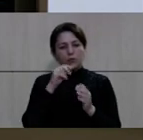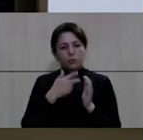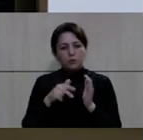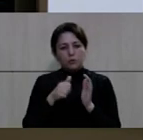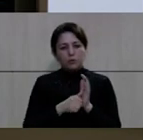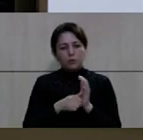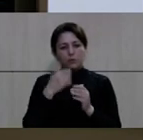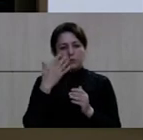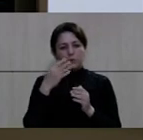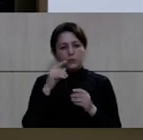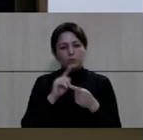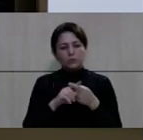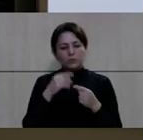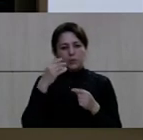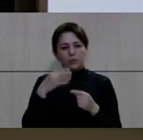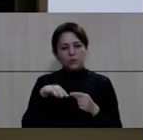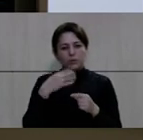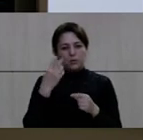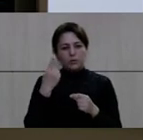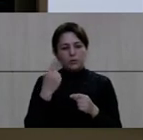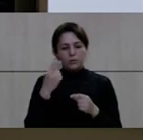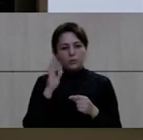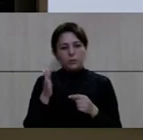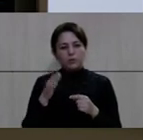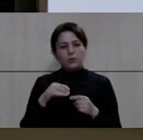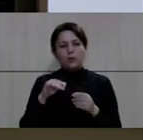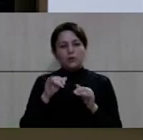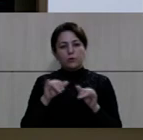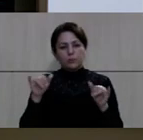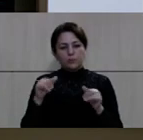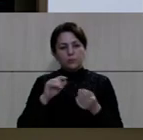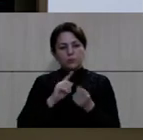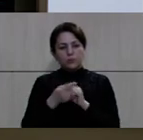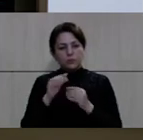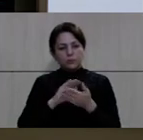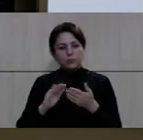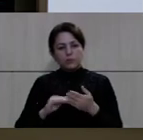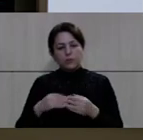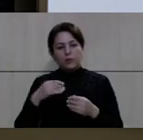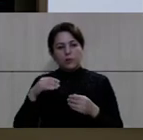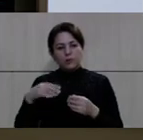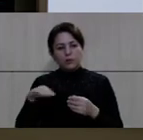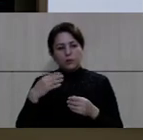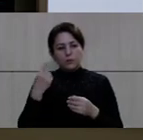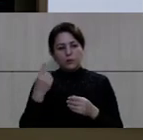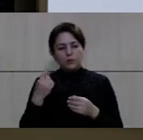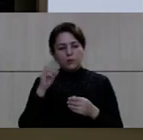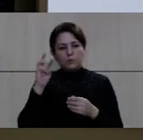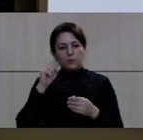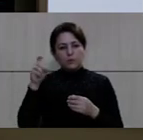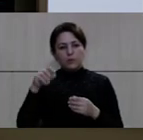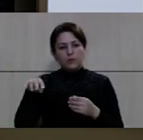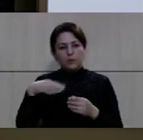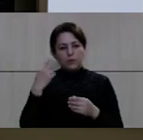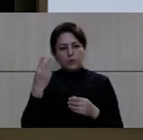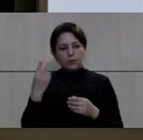қошсәк 41. Көпайтыру кейінгісіні тез кәрсін езіміз. 41 махрадеге,